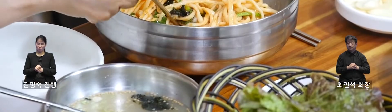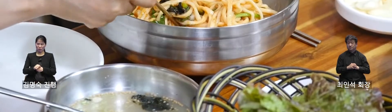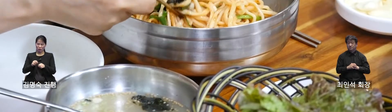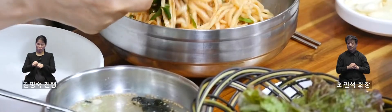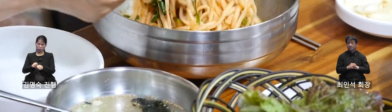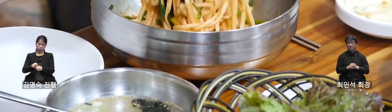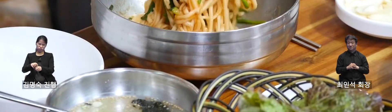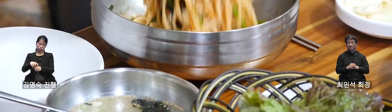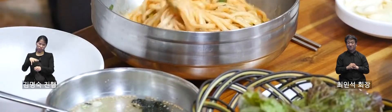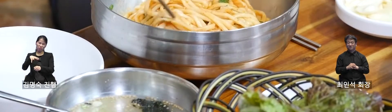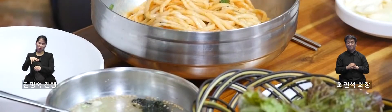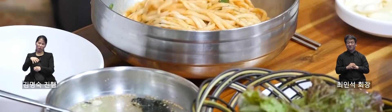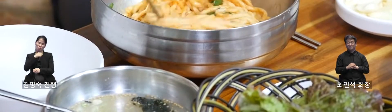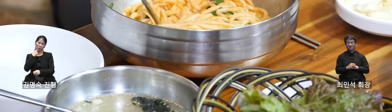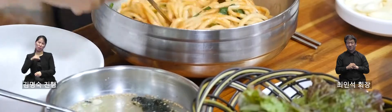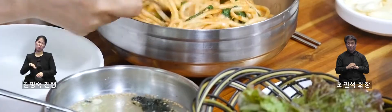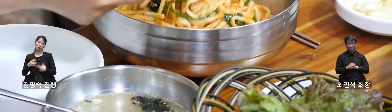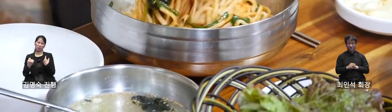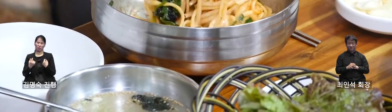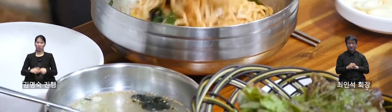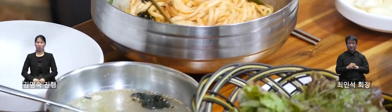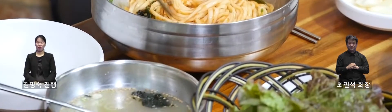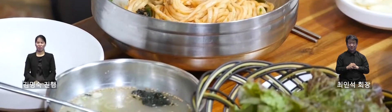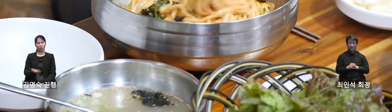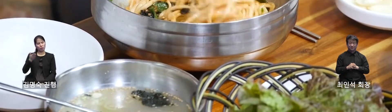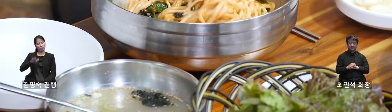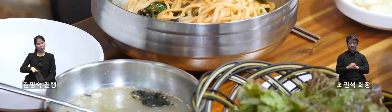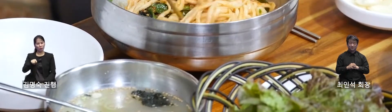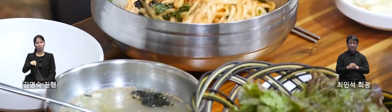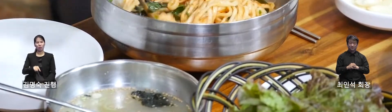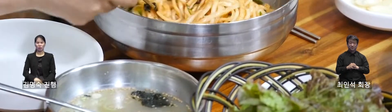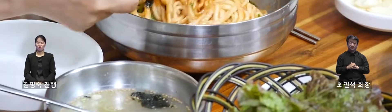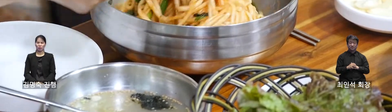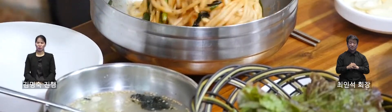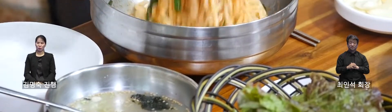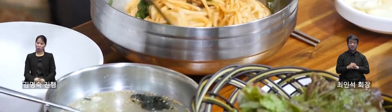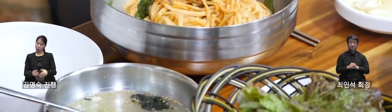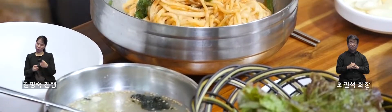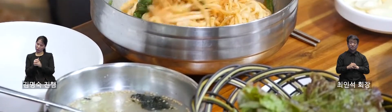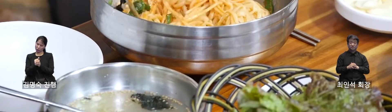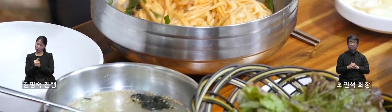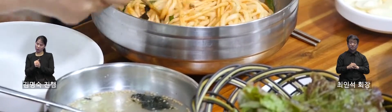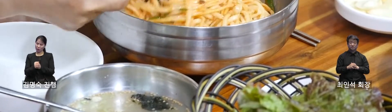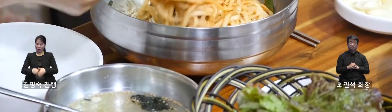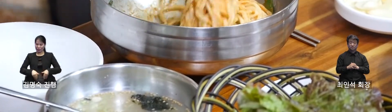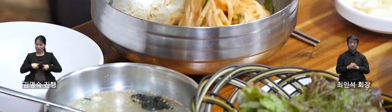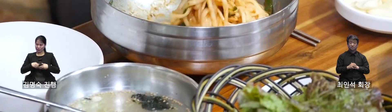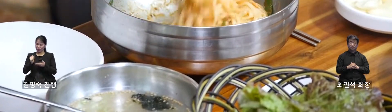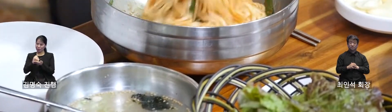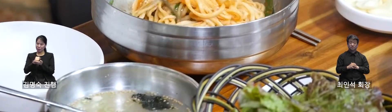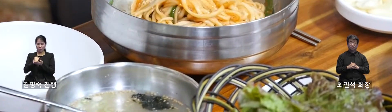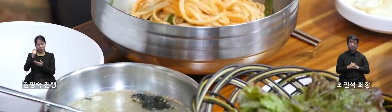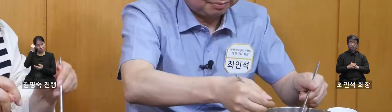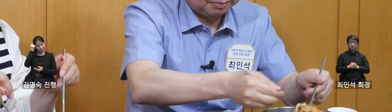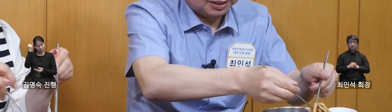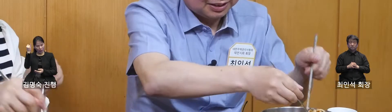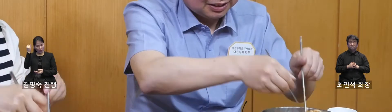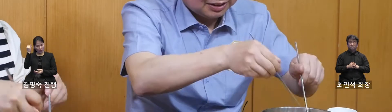불어 터진다고 하죠. 그럴 것 같은데 네. 어떻게 이 온비빔을 생각을